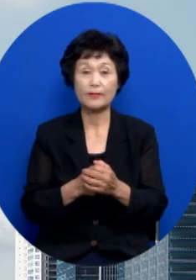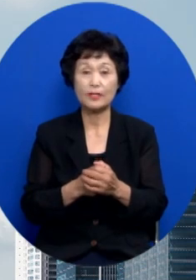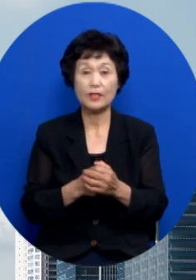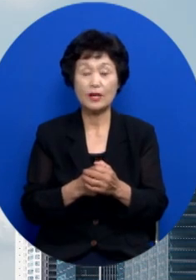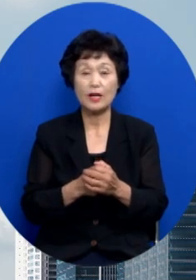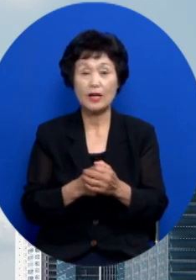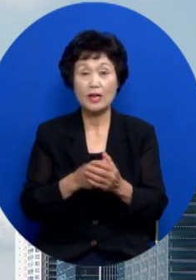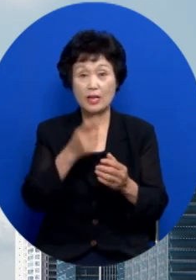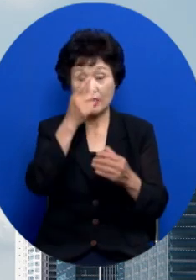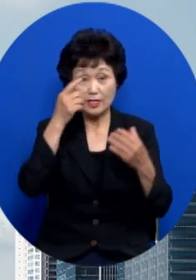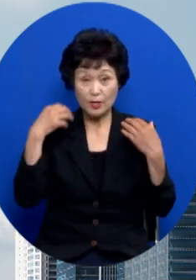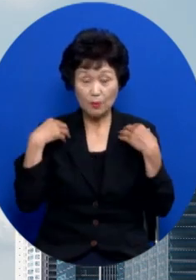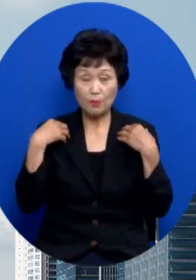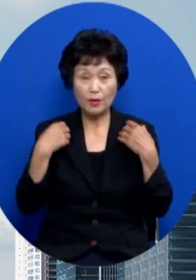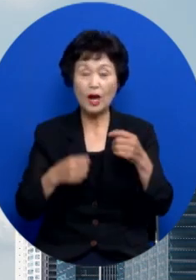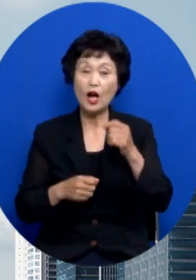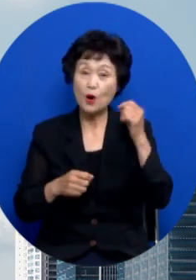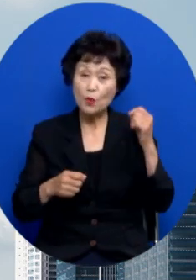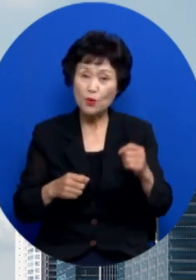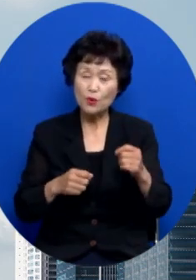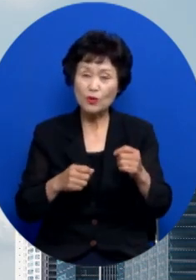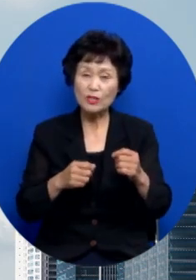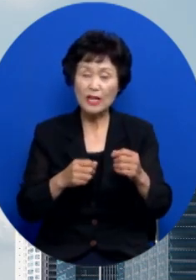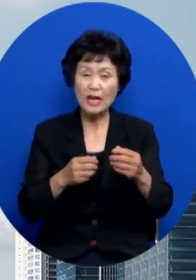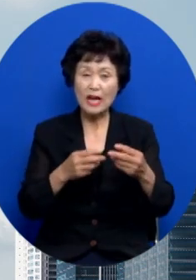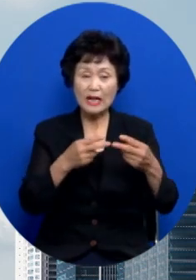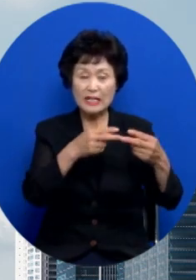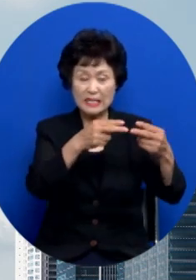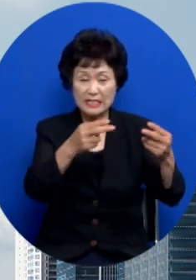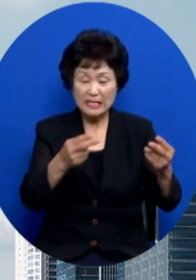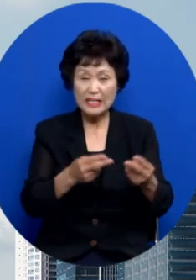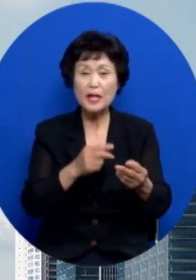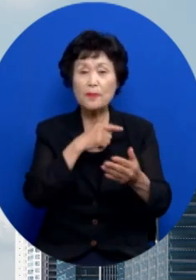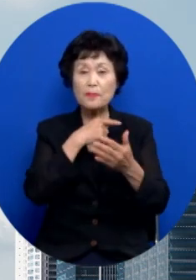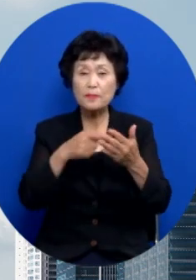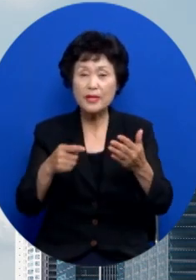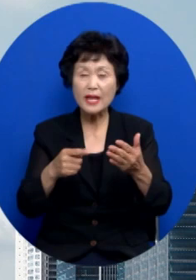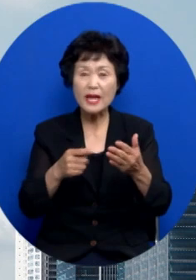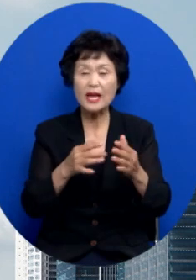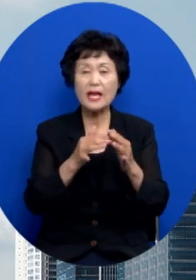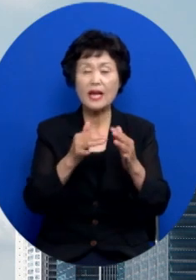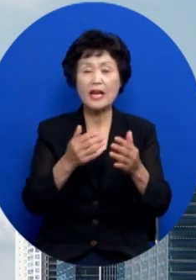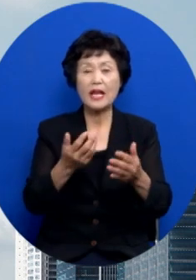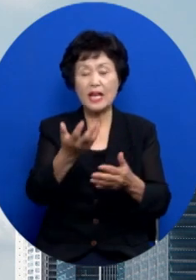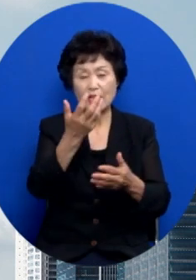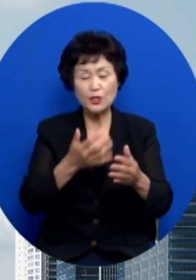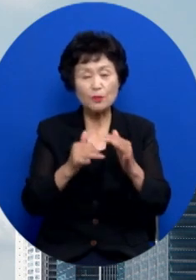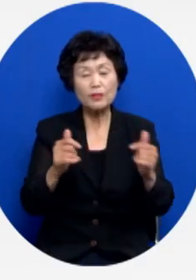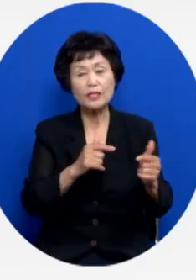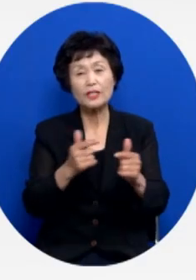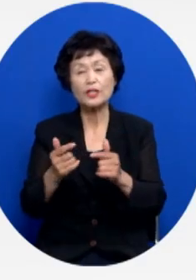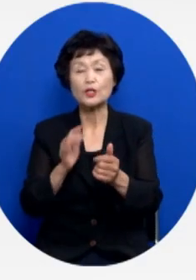우리 정부가 우크라이나 댐 파괴로 피해를 본 이재민들을 돕기 위한 인도적 지원을 결정했습니다.